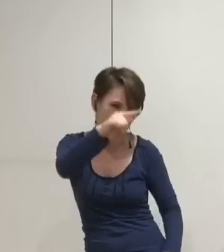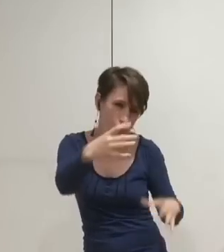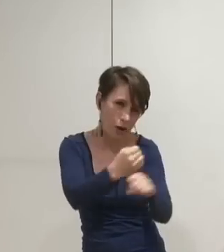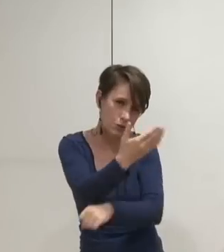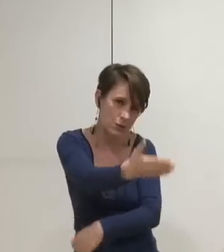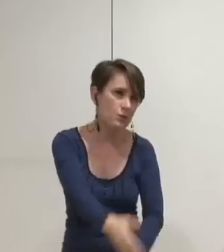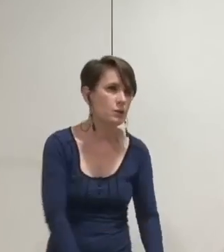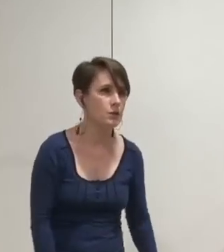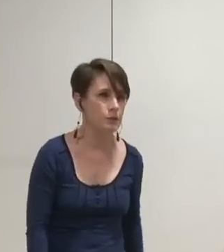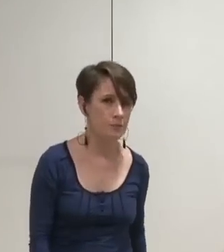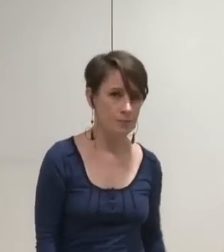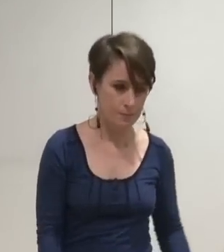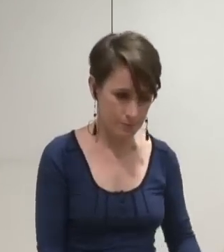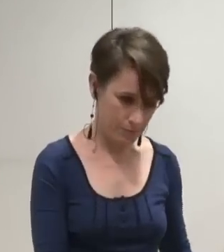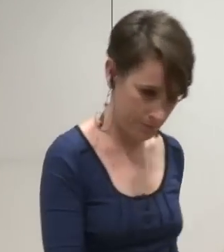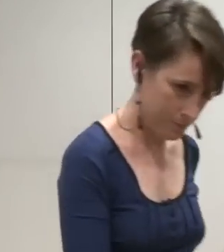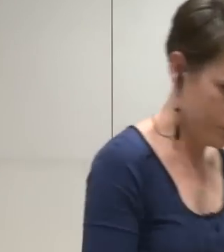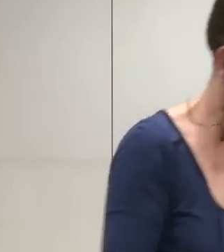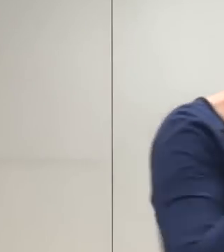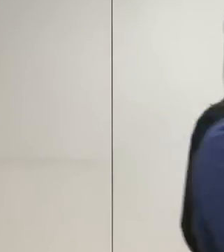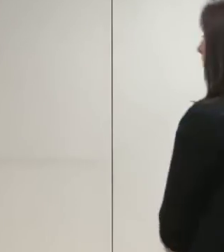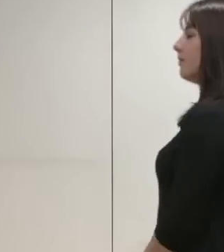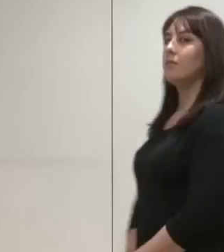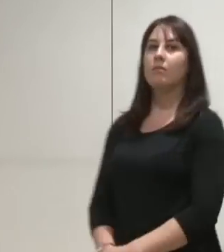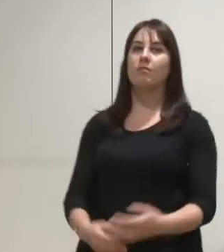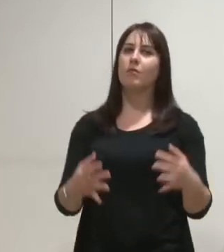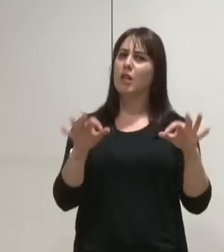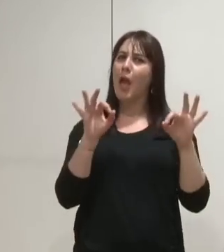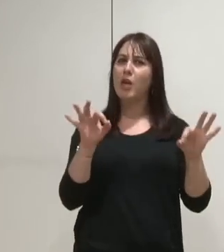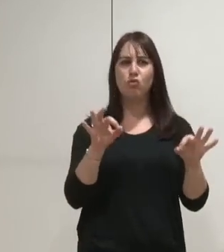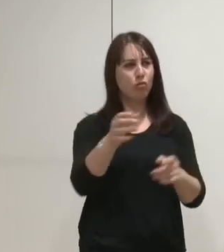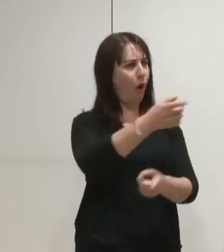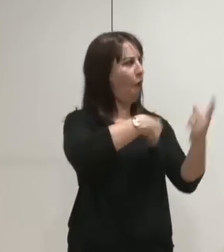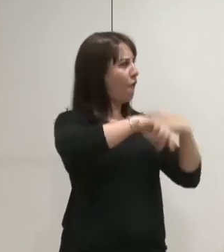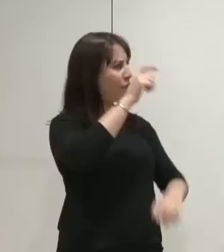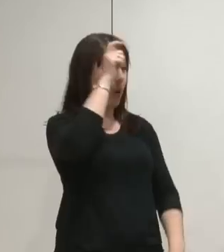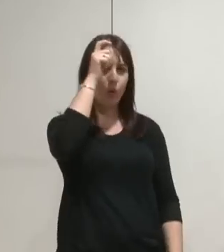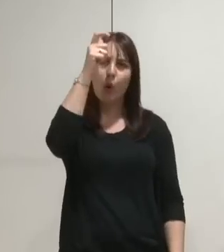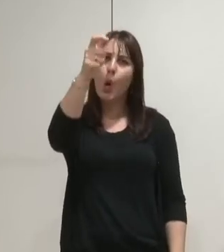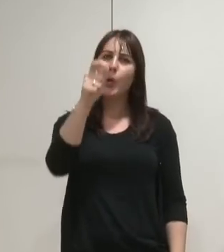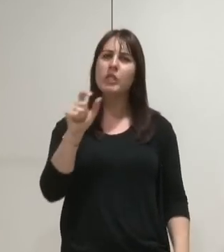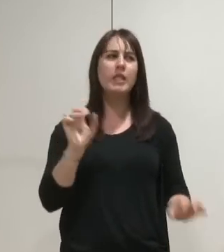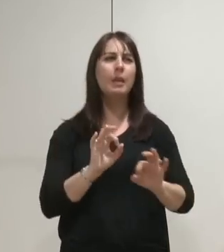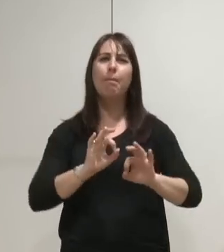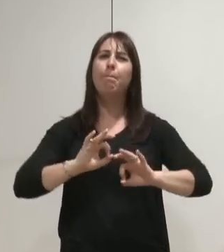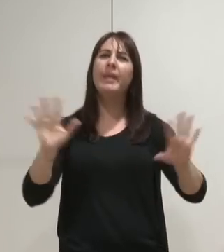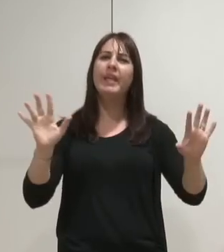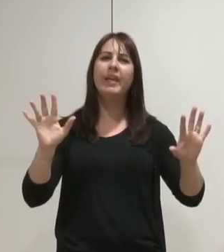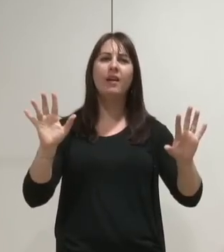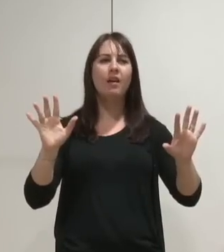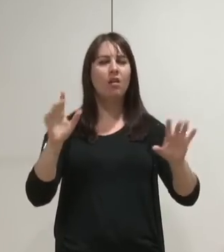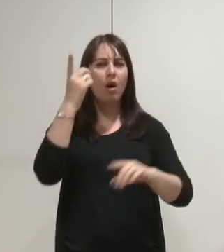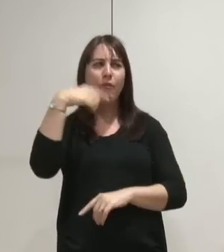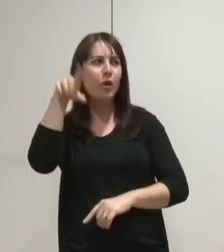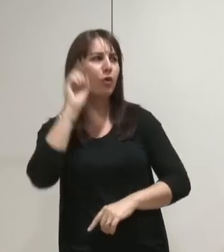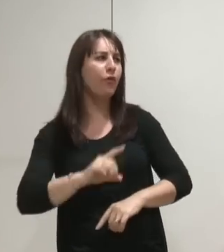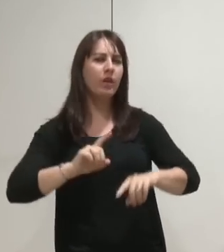d'ailleurs vous êtes de ce point de vue-là euh logique avec l'esprit et les arguments développés